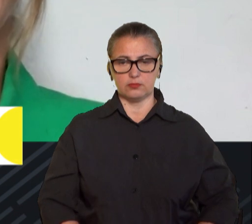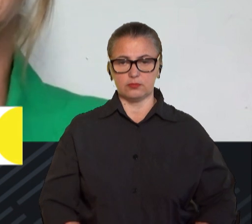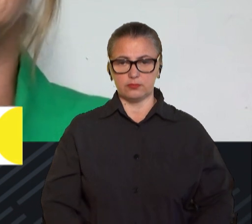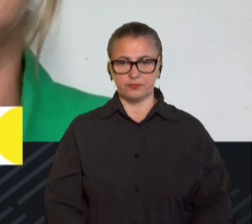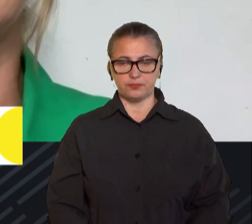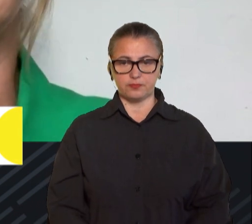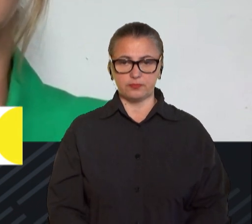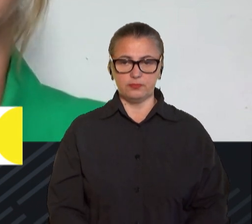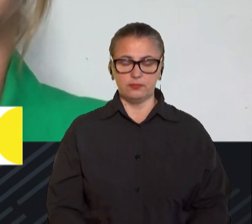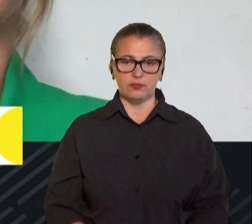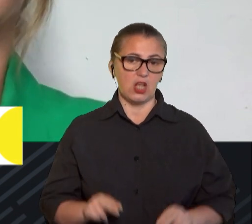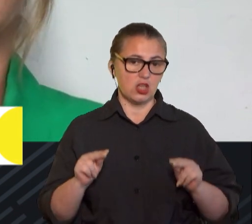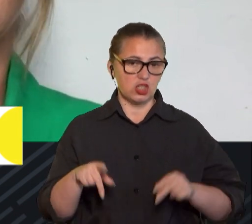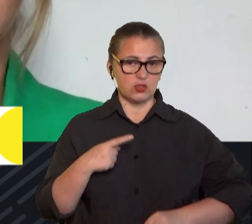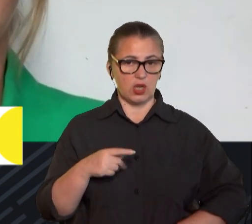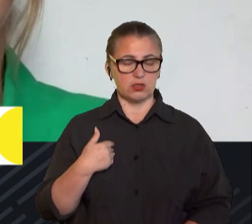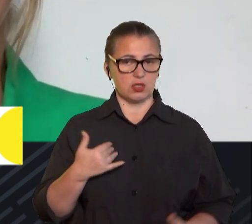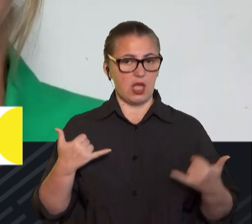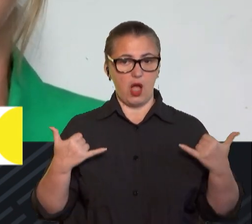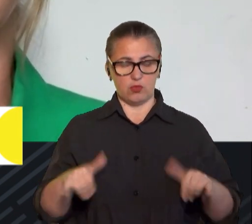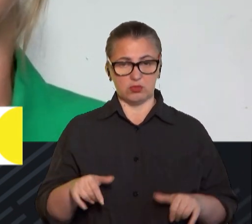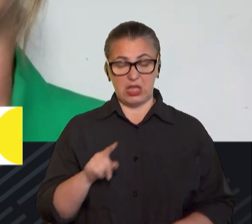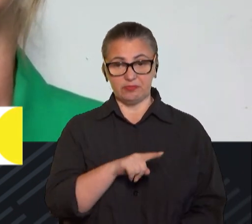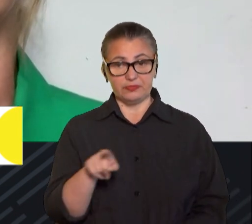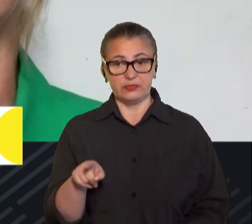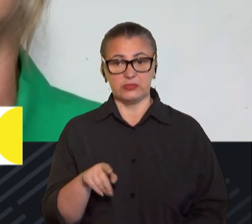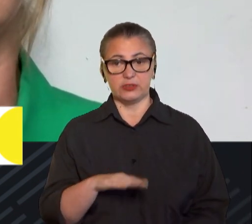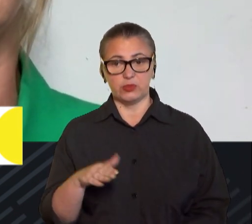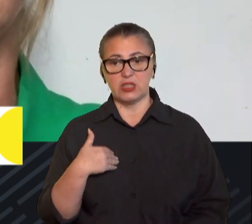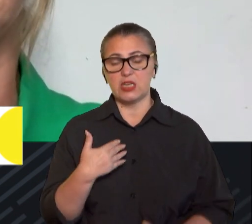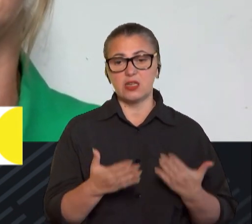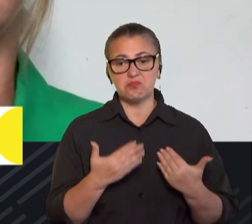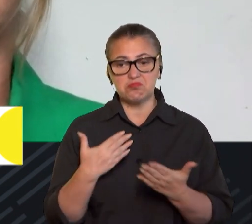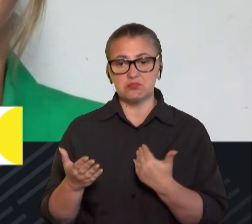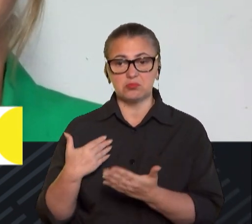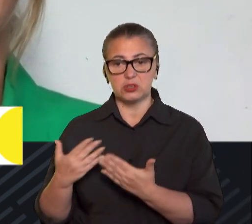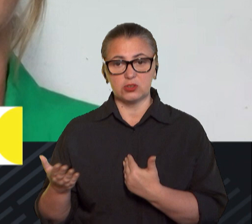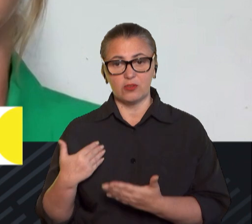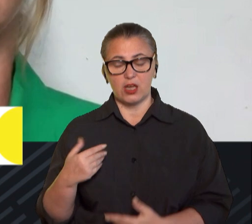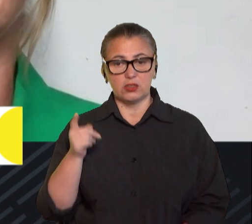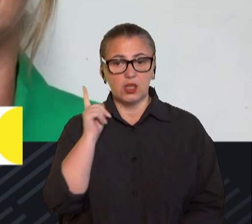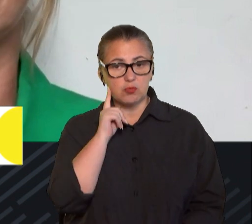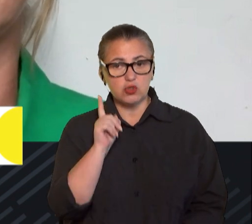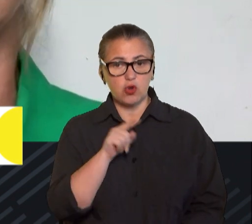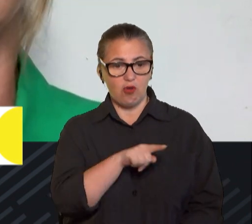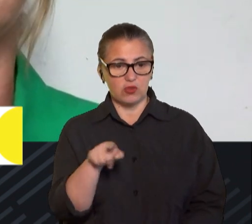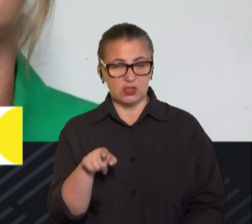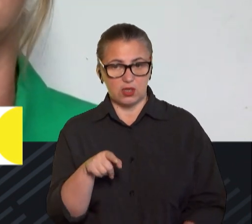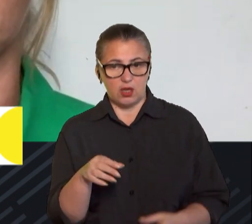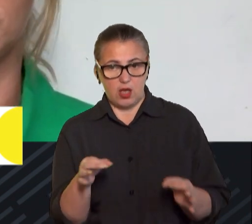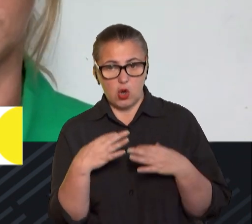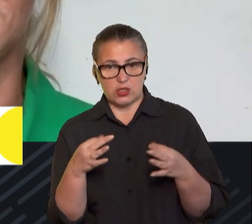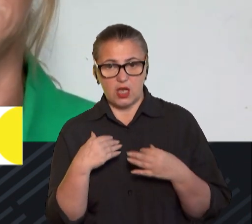Ви знаєте, я, чесно кажучи, була вражена саме цими дітьми, тому що я спілкувалася з ними, почувши те, що вони мені розказали, я